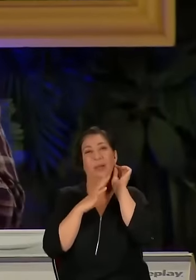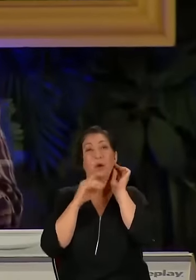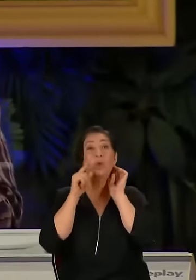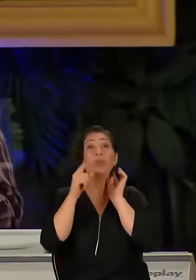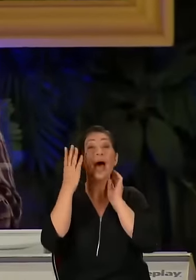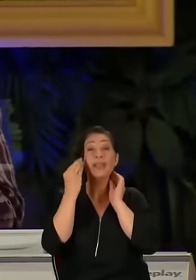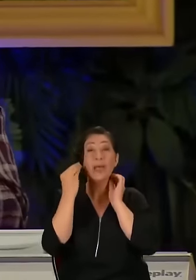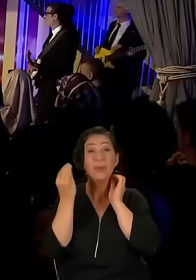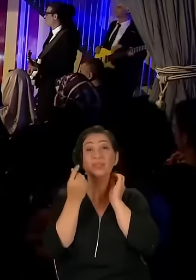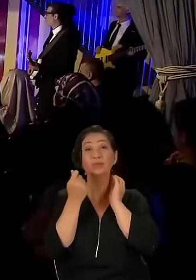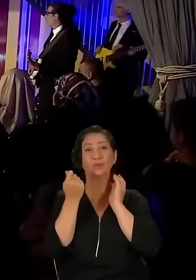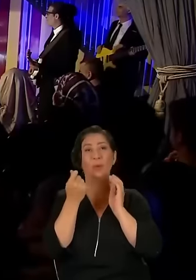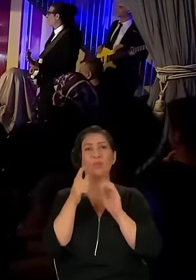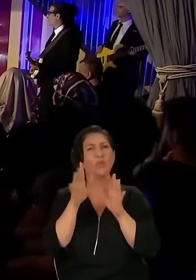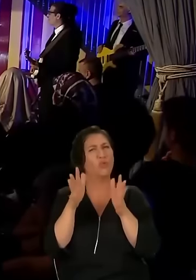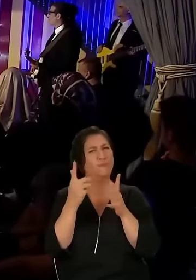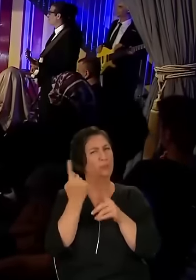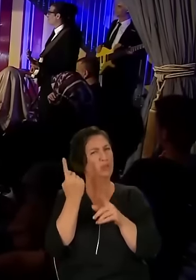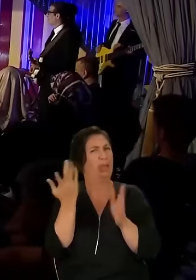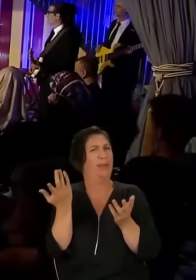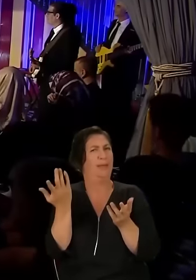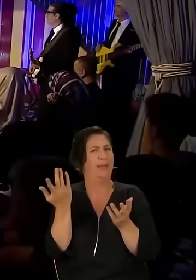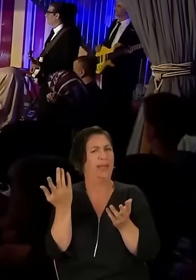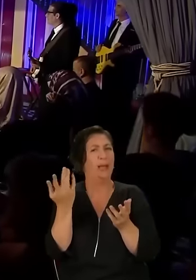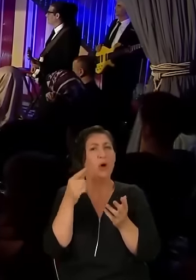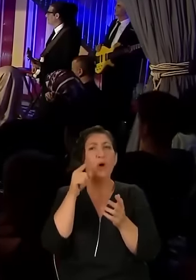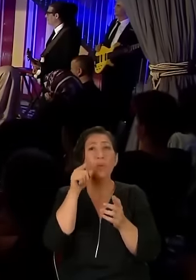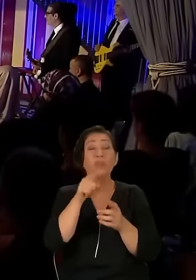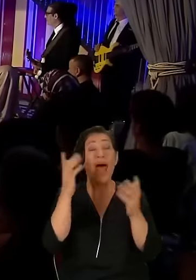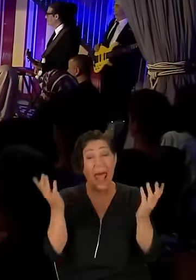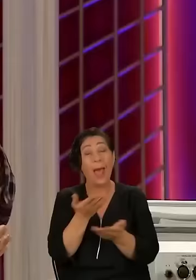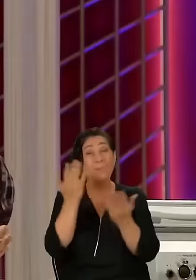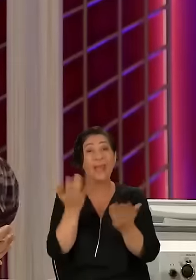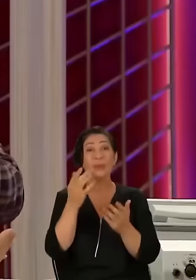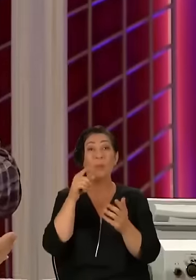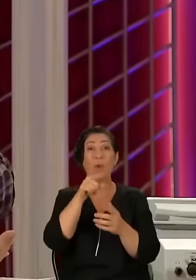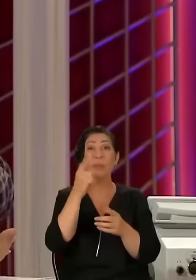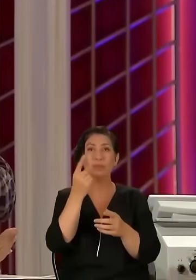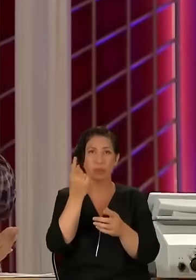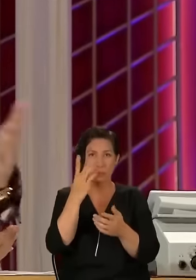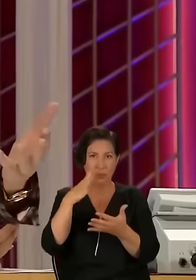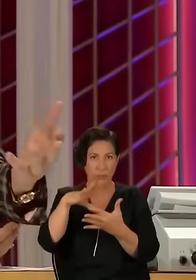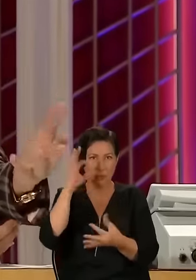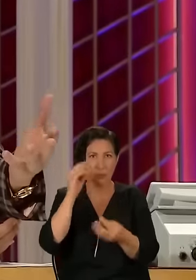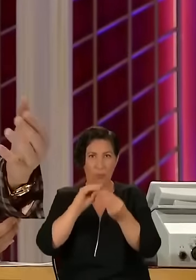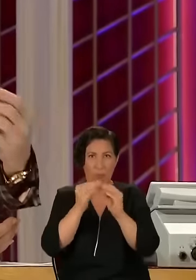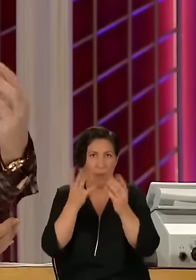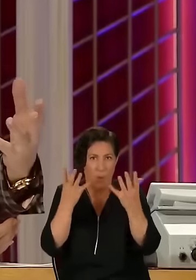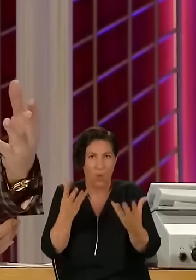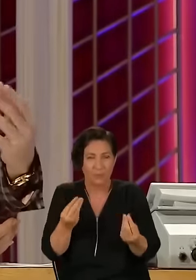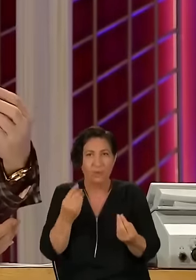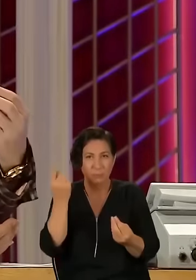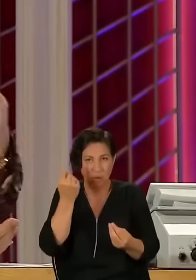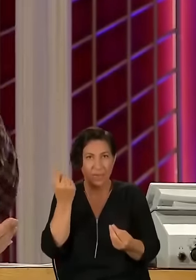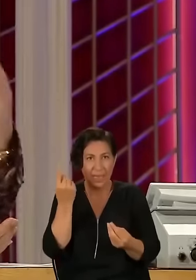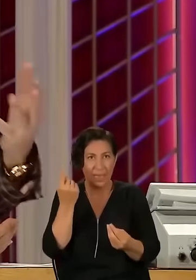Bunu anlamaya çalışıyorum. Bu enteresan bir şey. Yani ve buna rağmen böyle bir şey mesela insanlara problem olabilecek bir